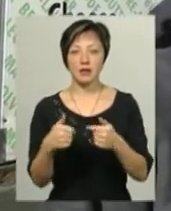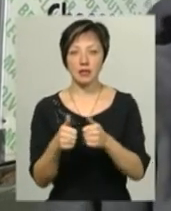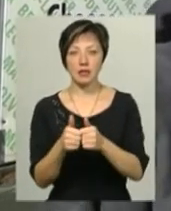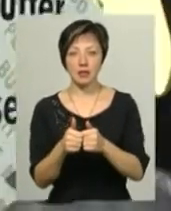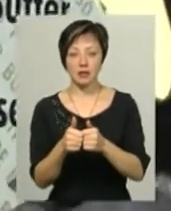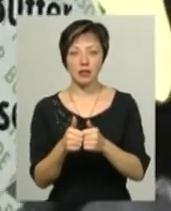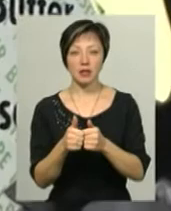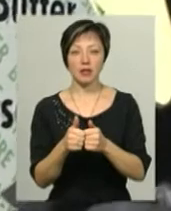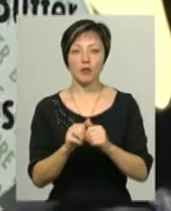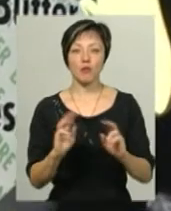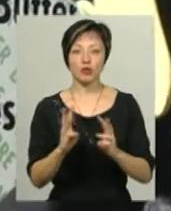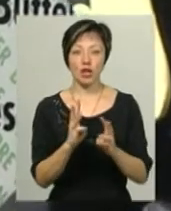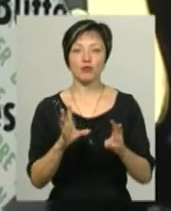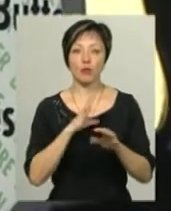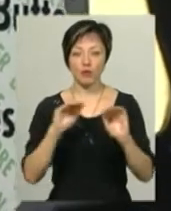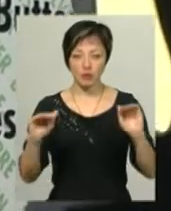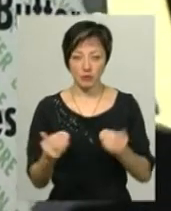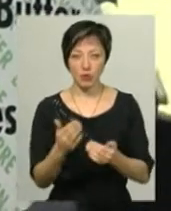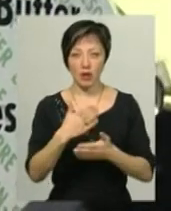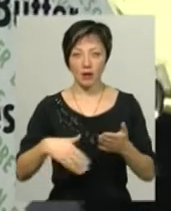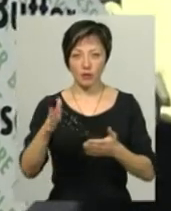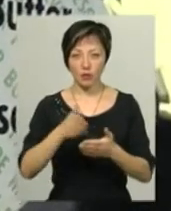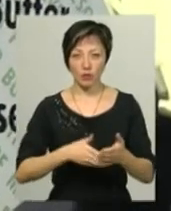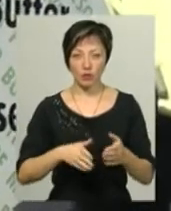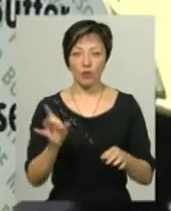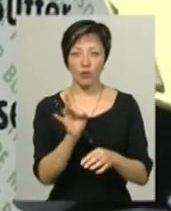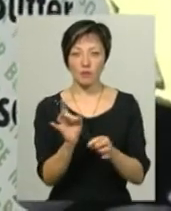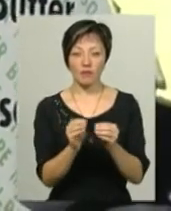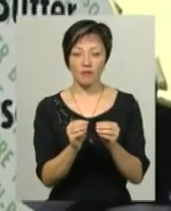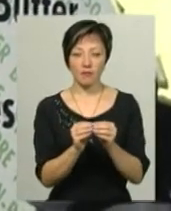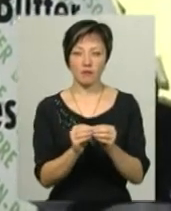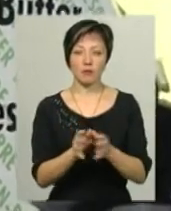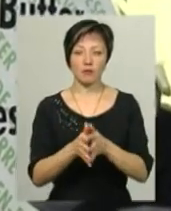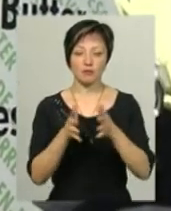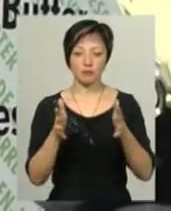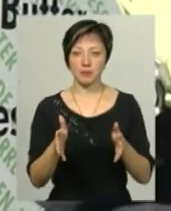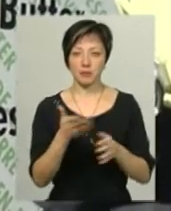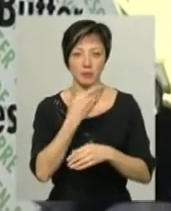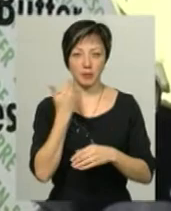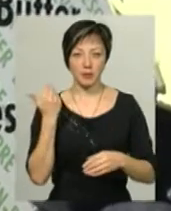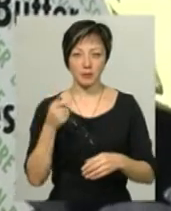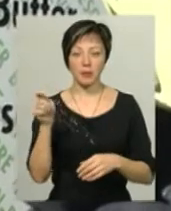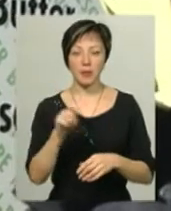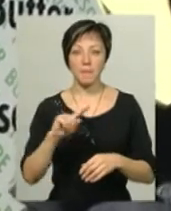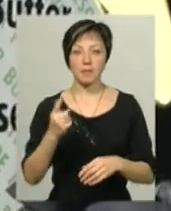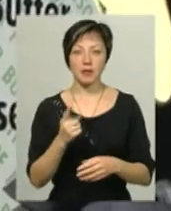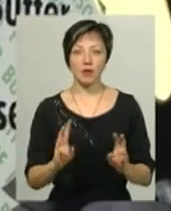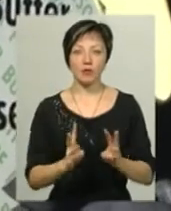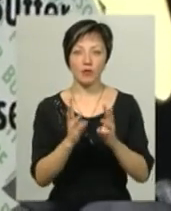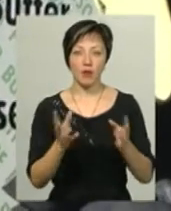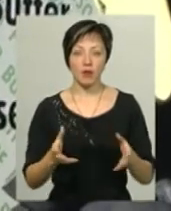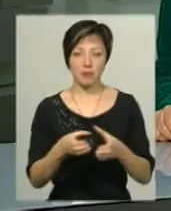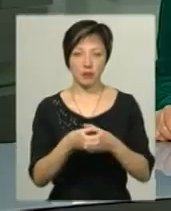13-ї ДПРЧ. Пожежу було локалізовано та ліквідовано в тих розмірах, які вона набула на момент прибуття перших рятувальних підрозділів.